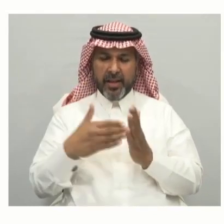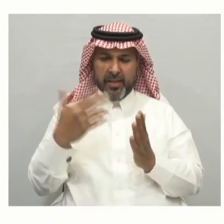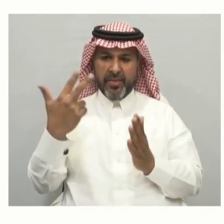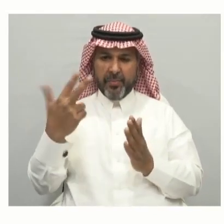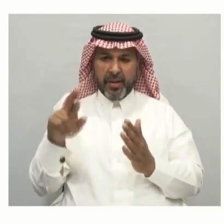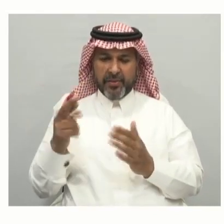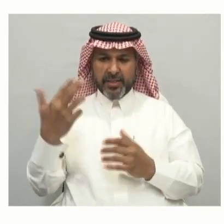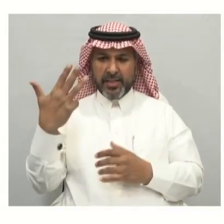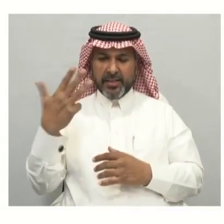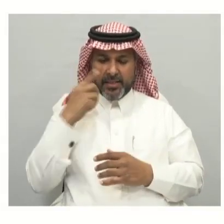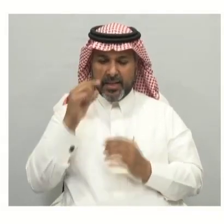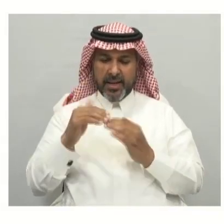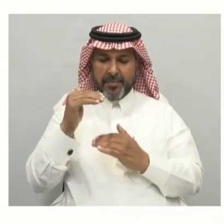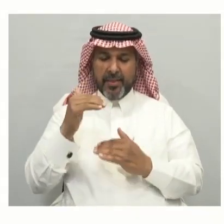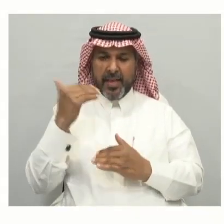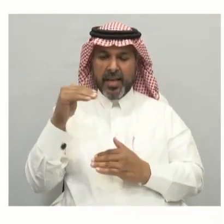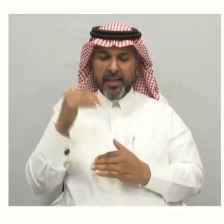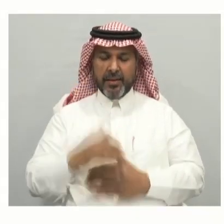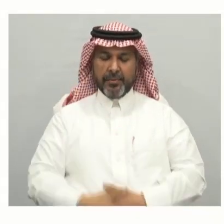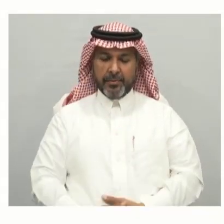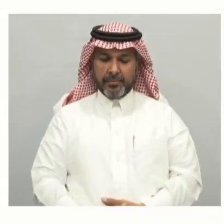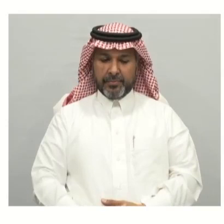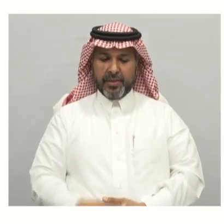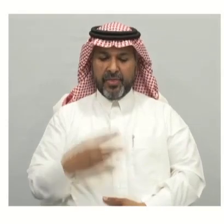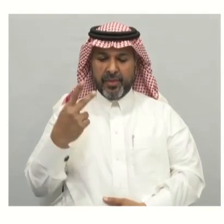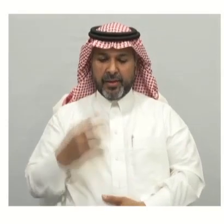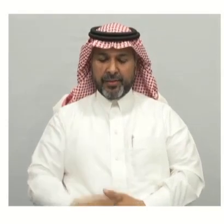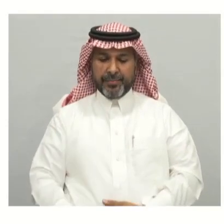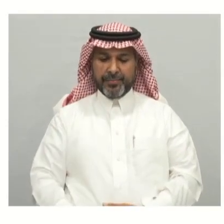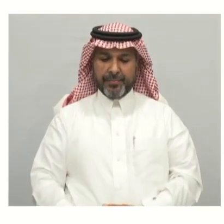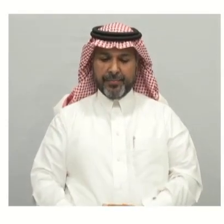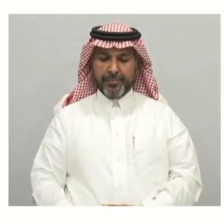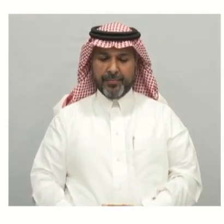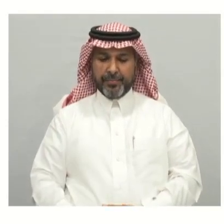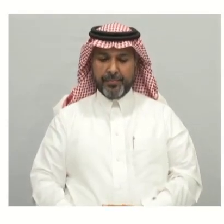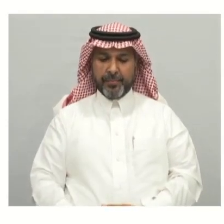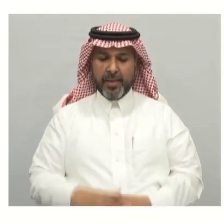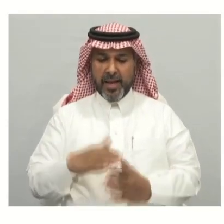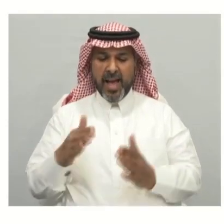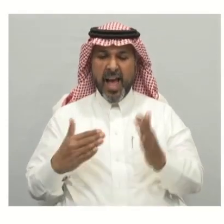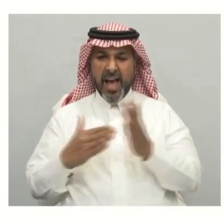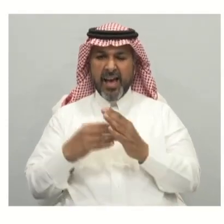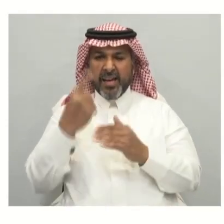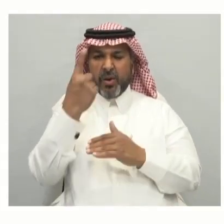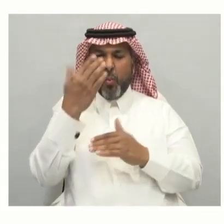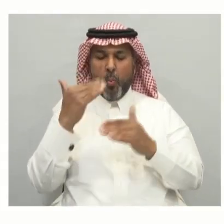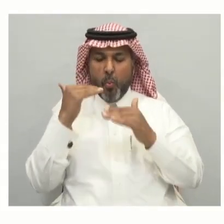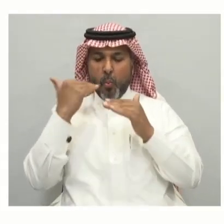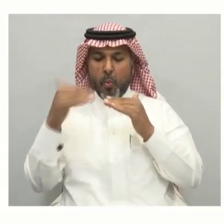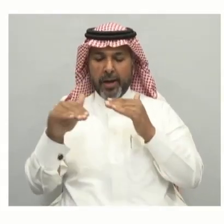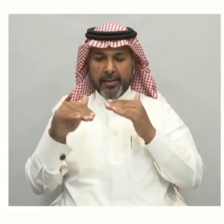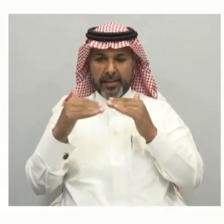وتسعه من عشره نرسم الى ان يصل الى اين نعم يصل الى اثنان لان التكرارات اثنان الفئه الاخيره